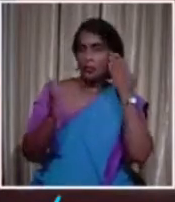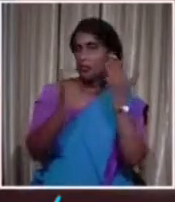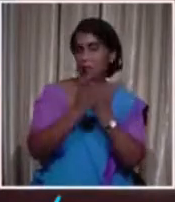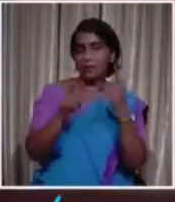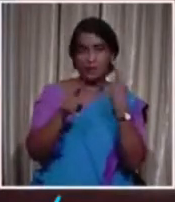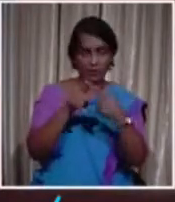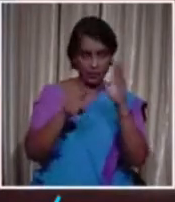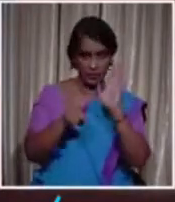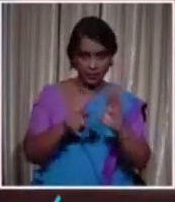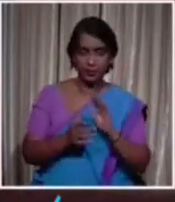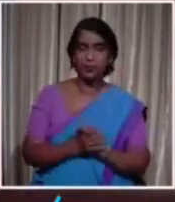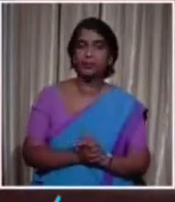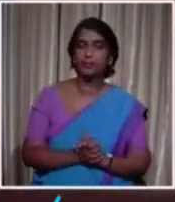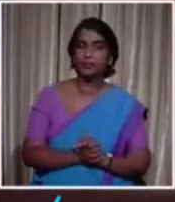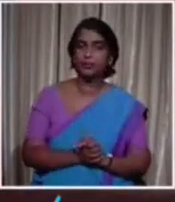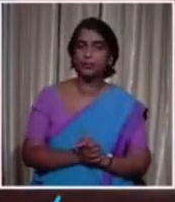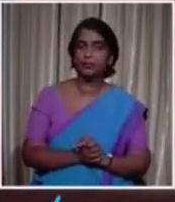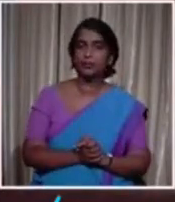පේන්නේ